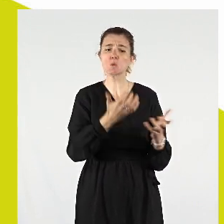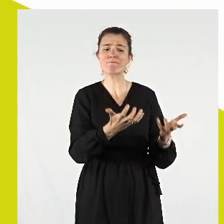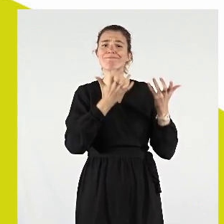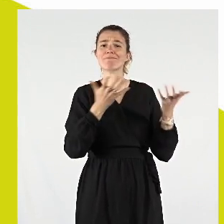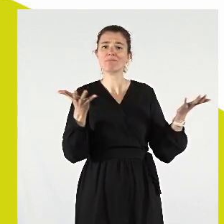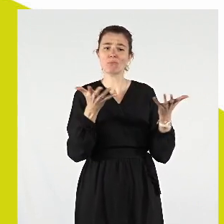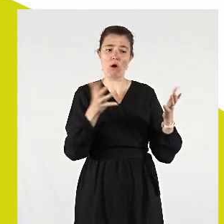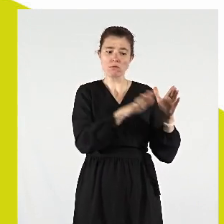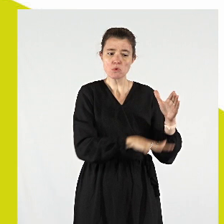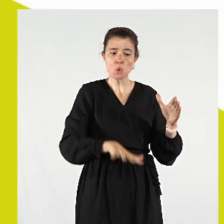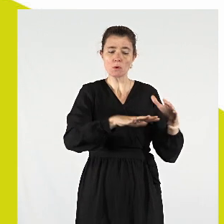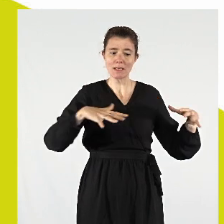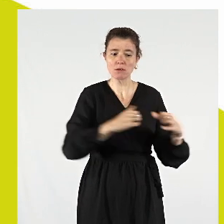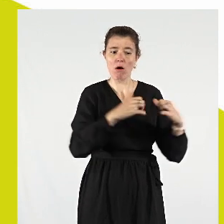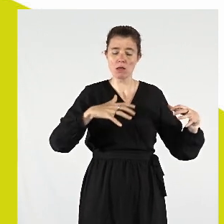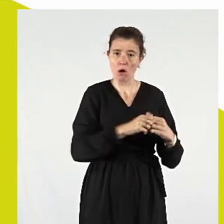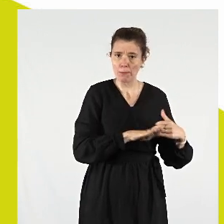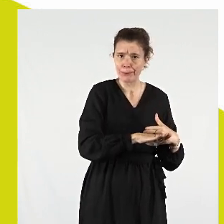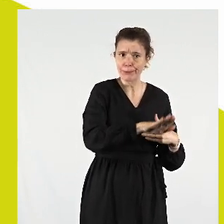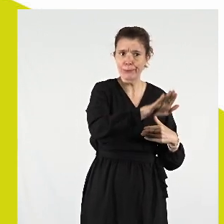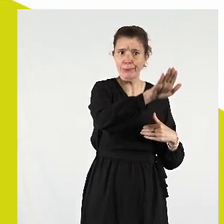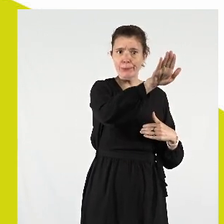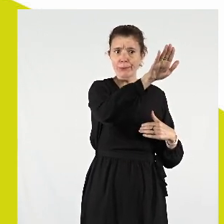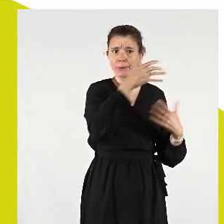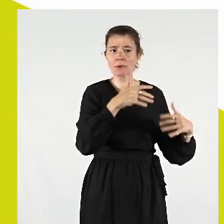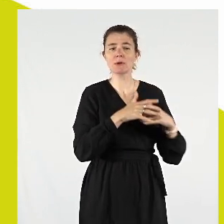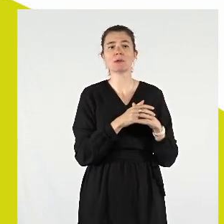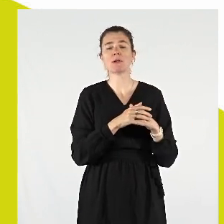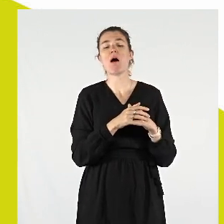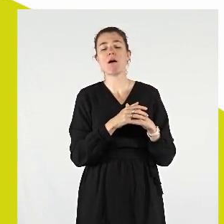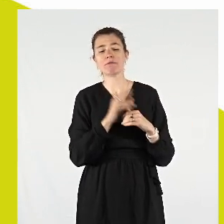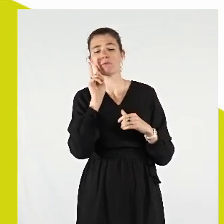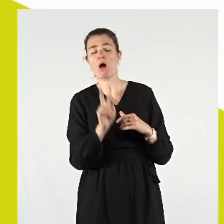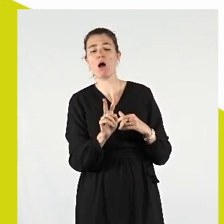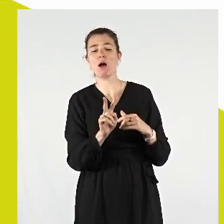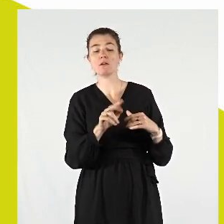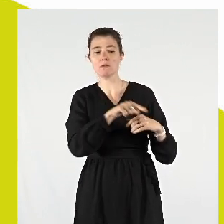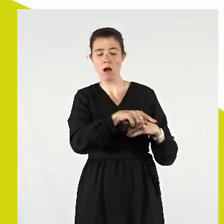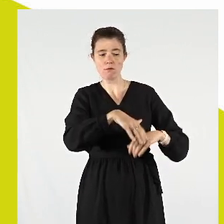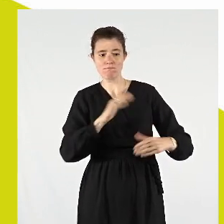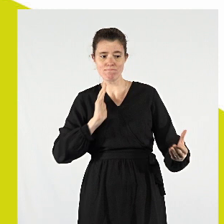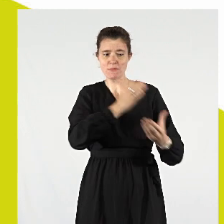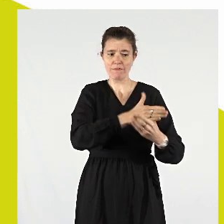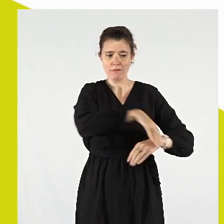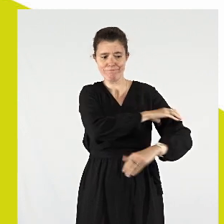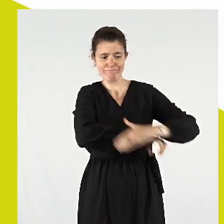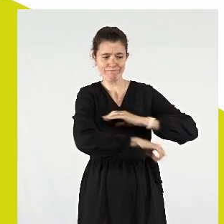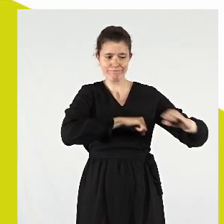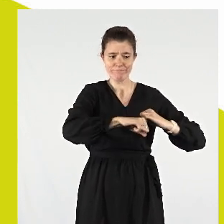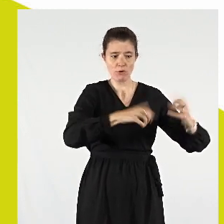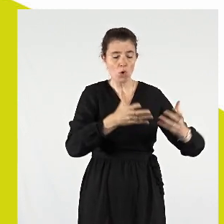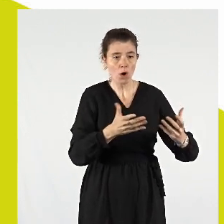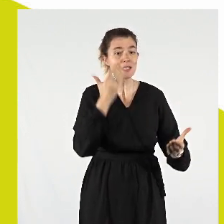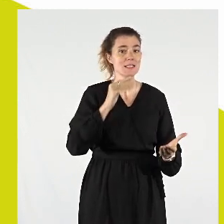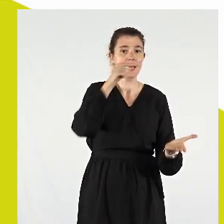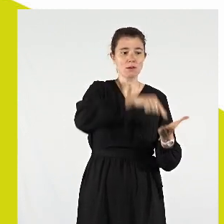où les accidents continuent de progresser, eh ben, on voit, si on veut s'attaquer à la question des accidents de travail dans le secteur médico-social, où et par